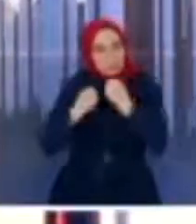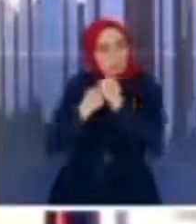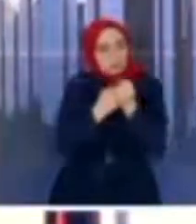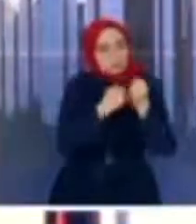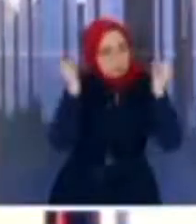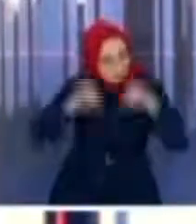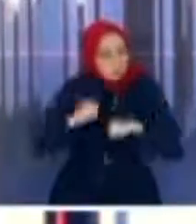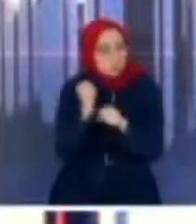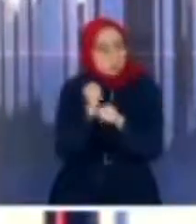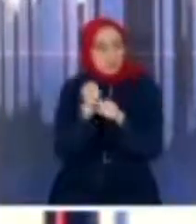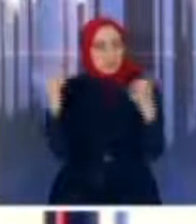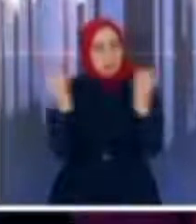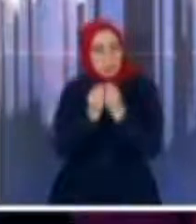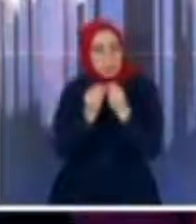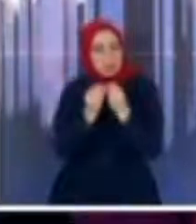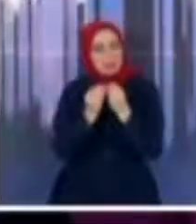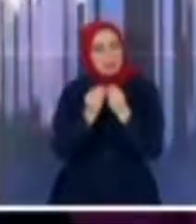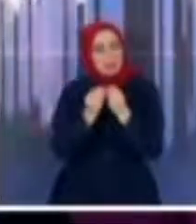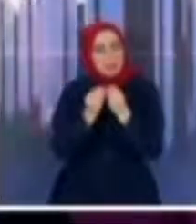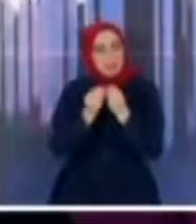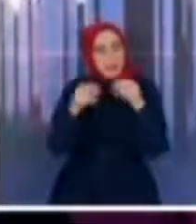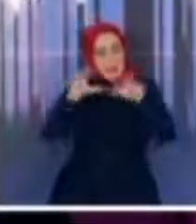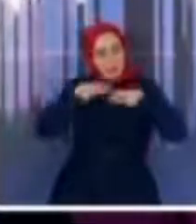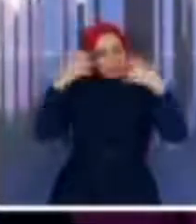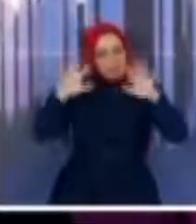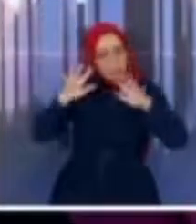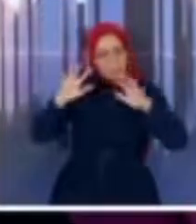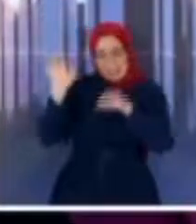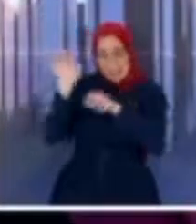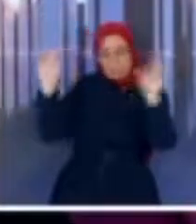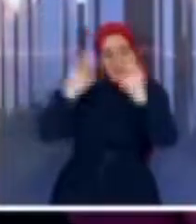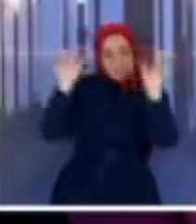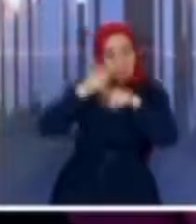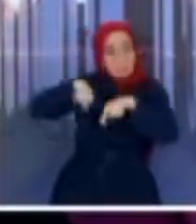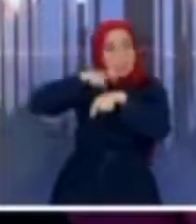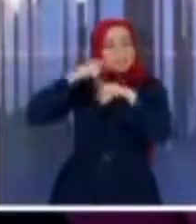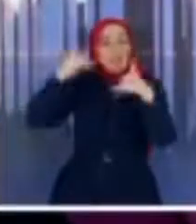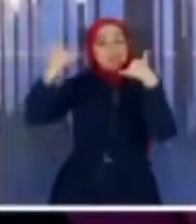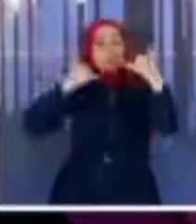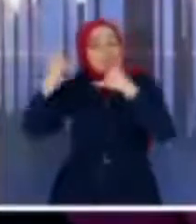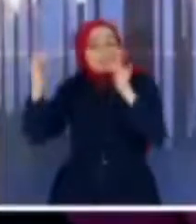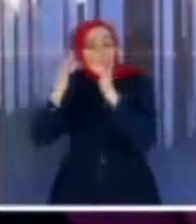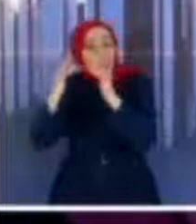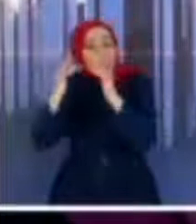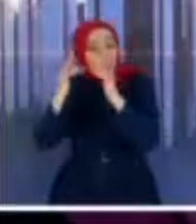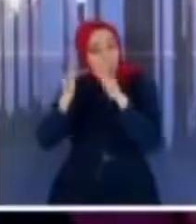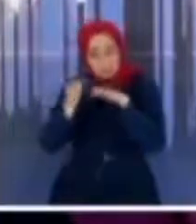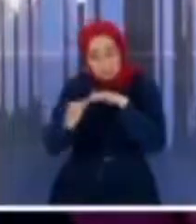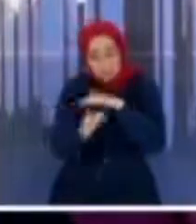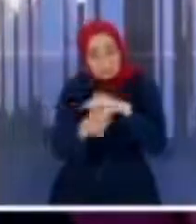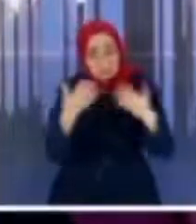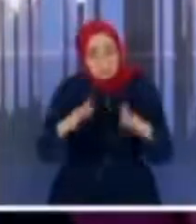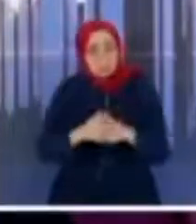الحلقه من بعد الحلقه الاولى كلمونا يعني رؤساء بلديات ومعتمدين في في في في